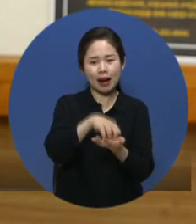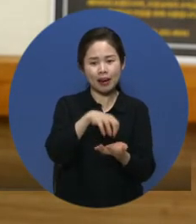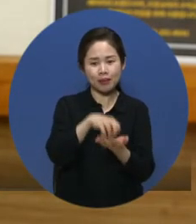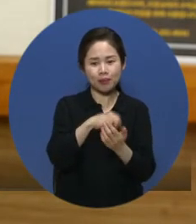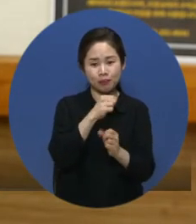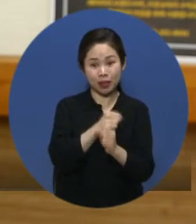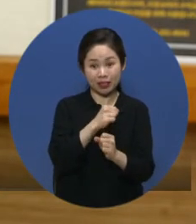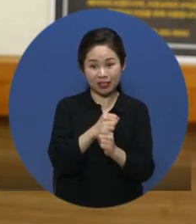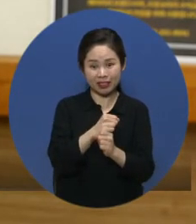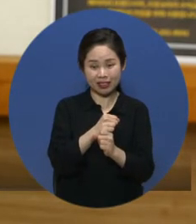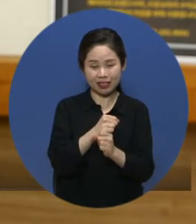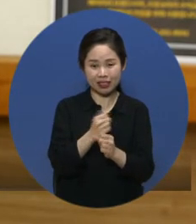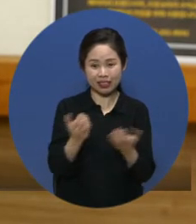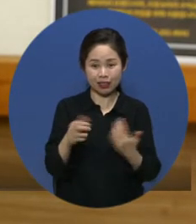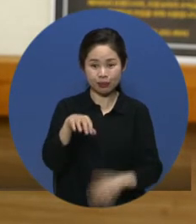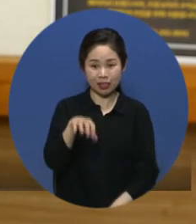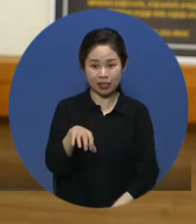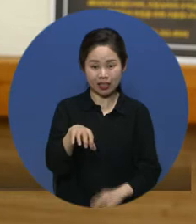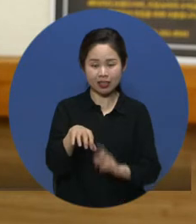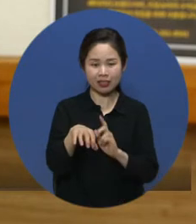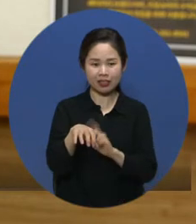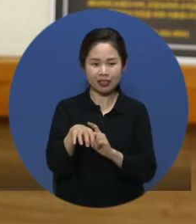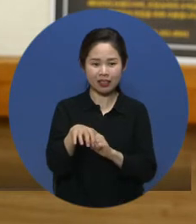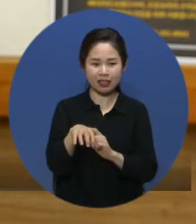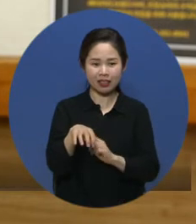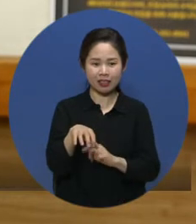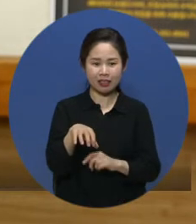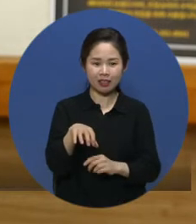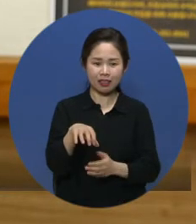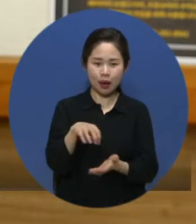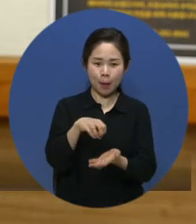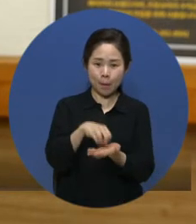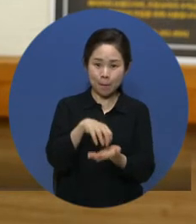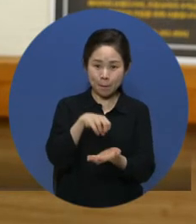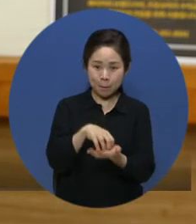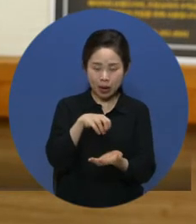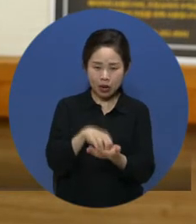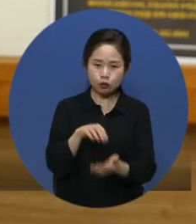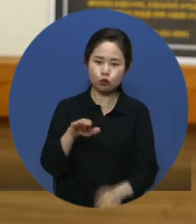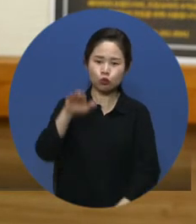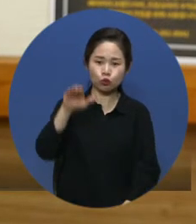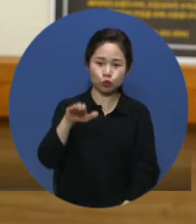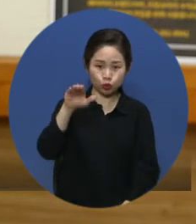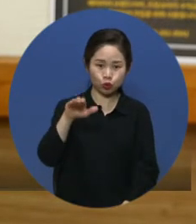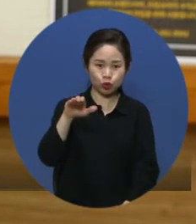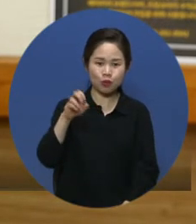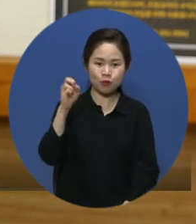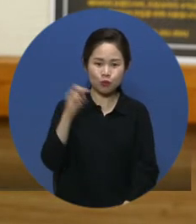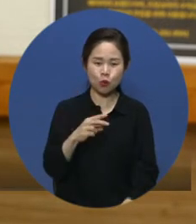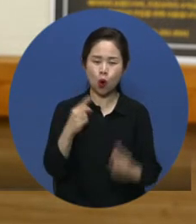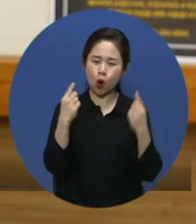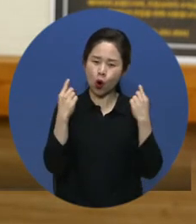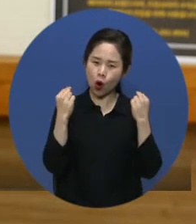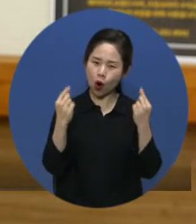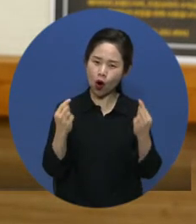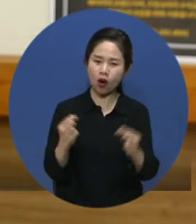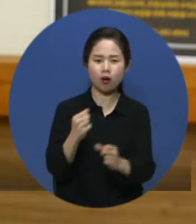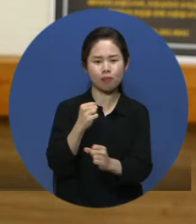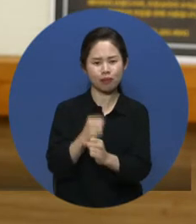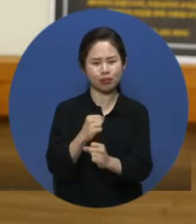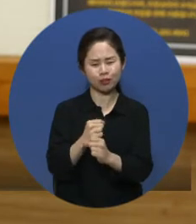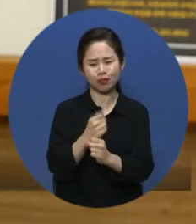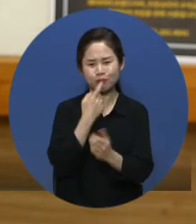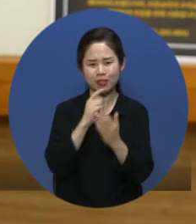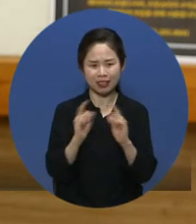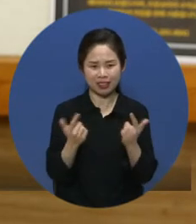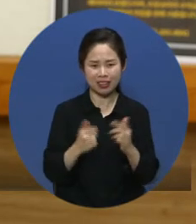시설은 제품의 퀄리티나 일관성을 유지하는 것이 상당히 어렵습니다. 대부분 생산하는